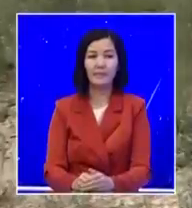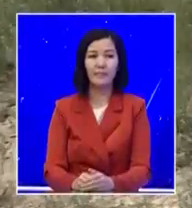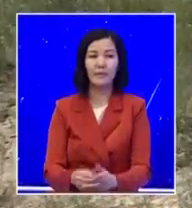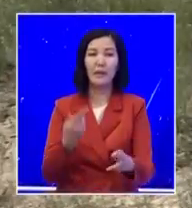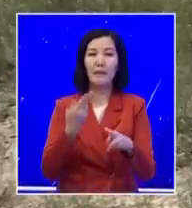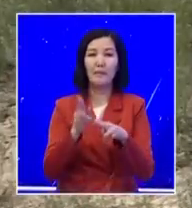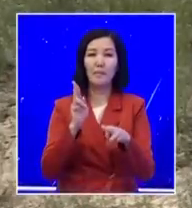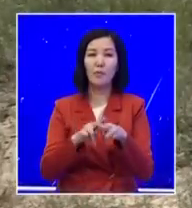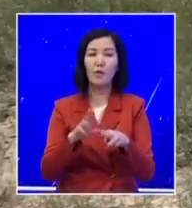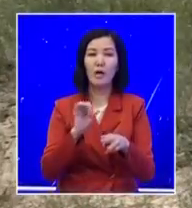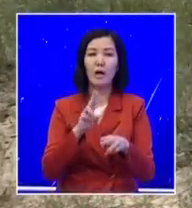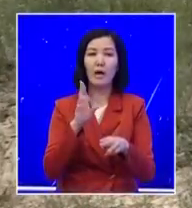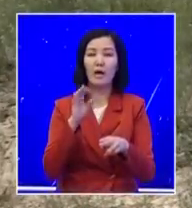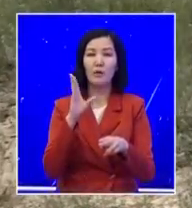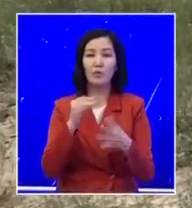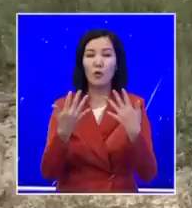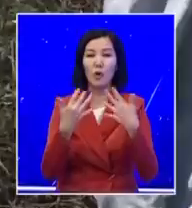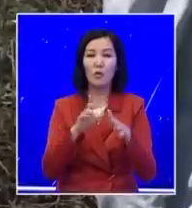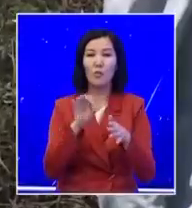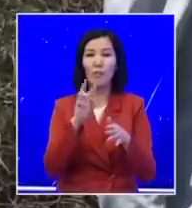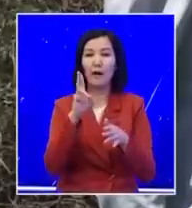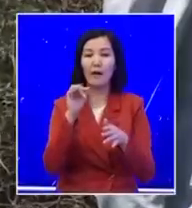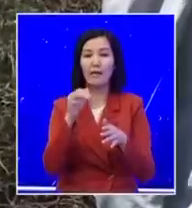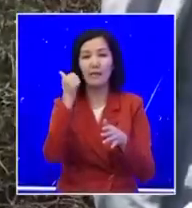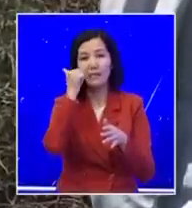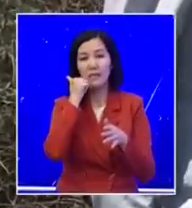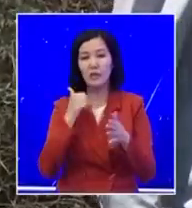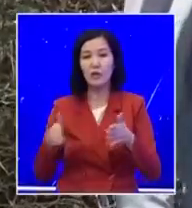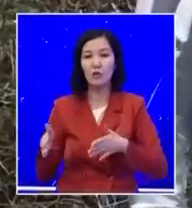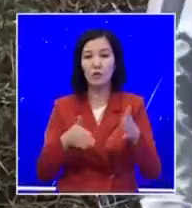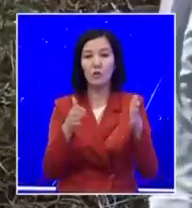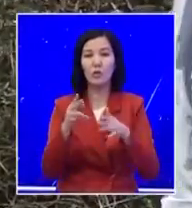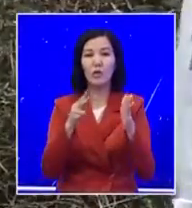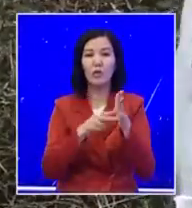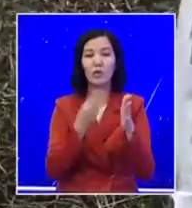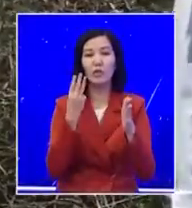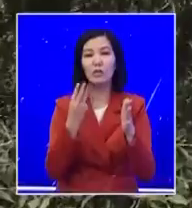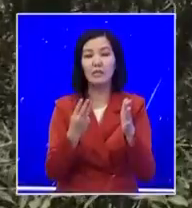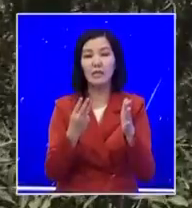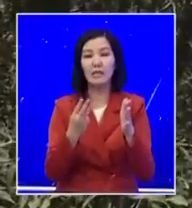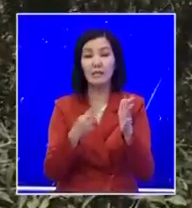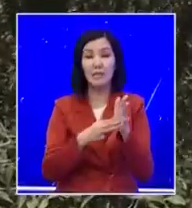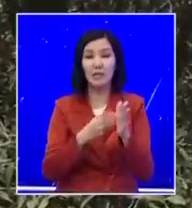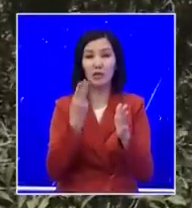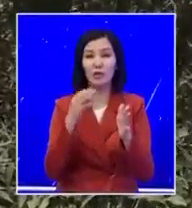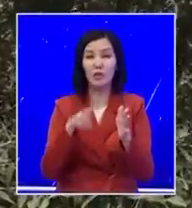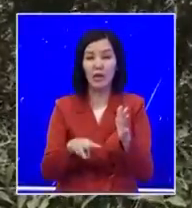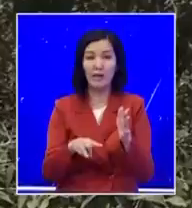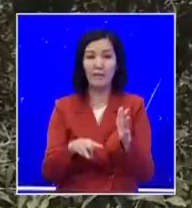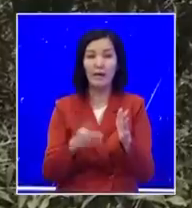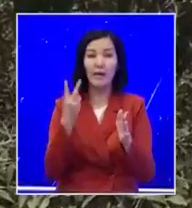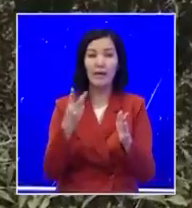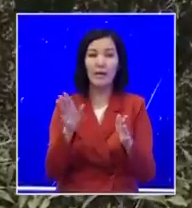біз тұрған жер Аққол ауылынан Бақанас бағытына қараған ескі күре жолдың шамамен 7-8 шақырымы. Жолдың екі бетін